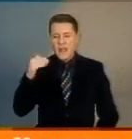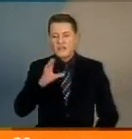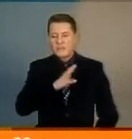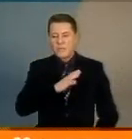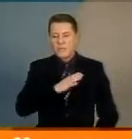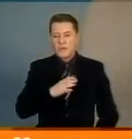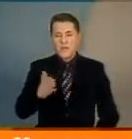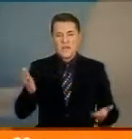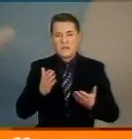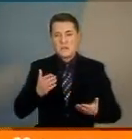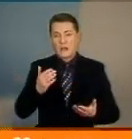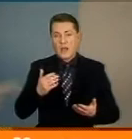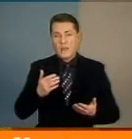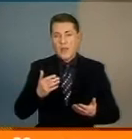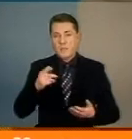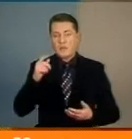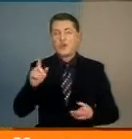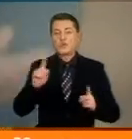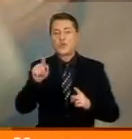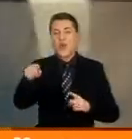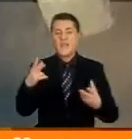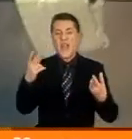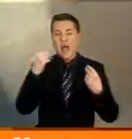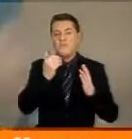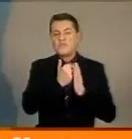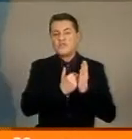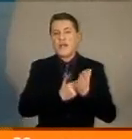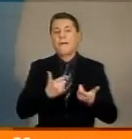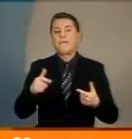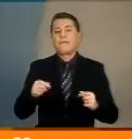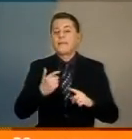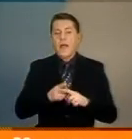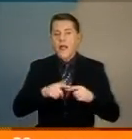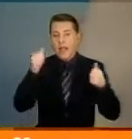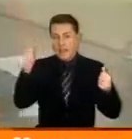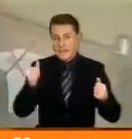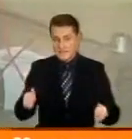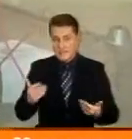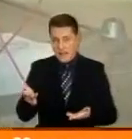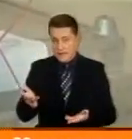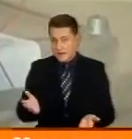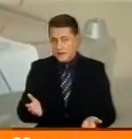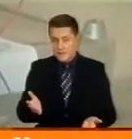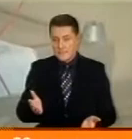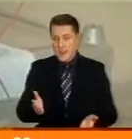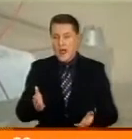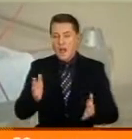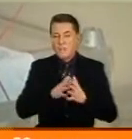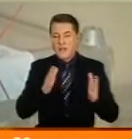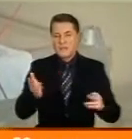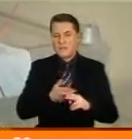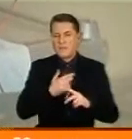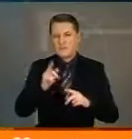їхні хоча б, що вони обіцяють, де це, де ті стенди. Та більшість і без того давно